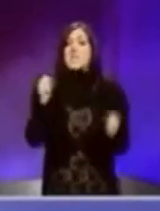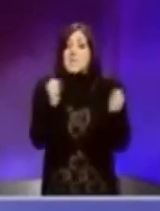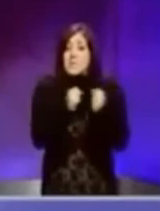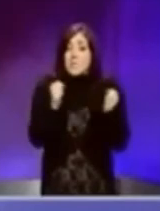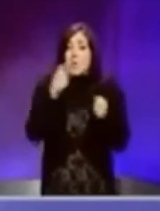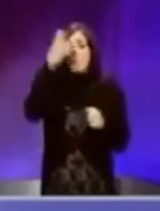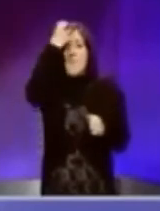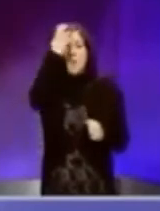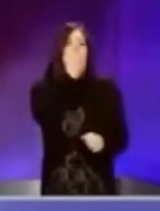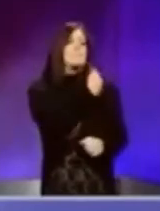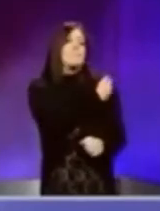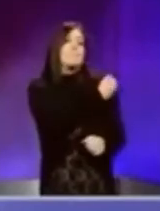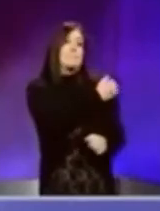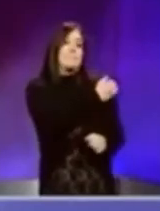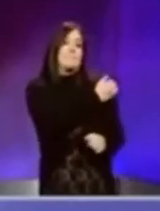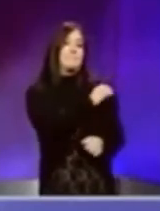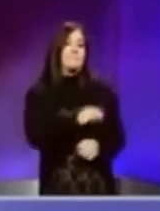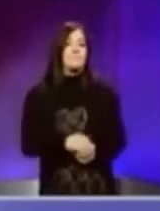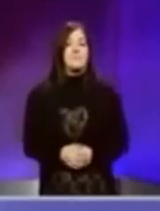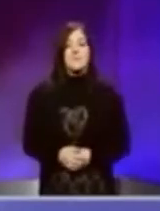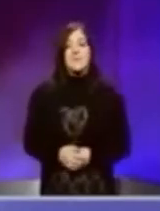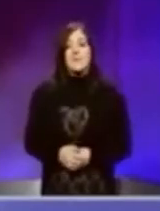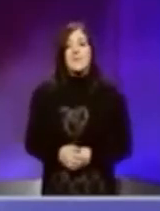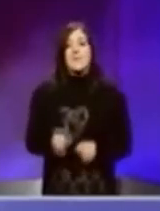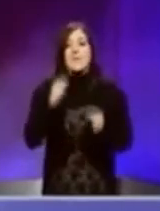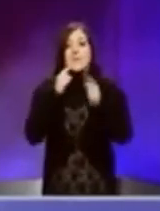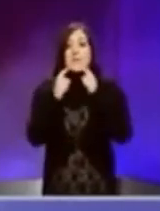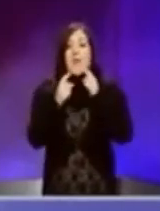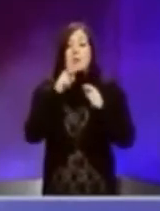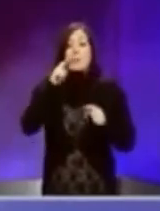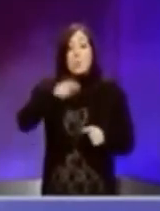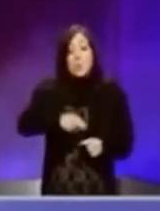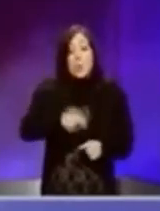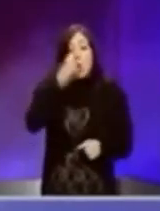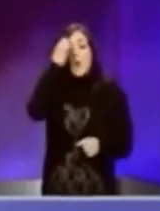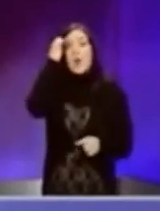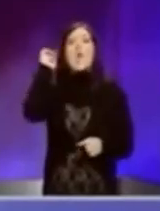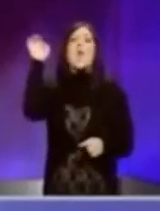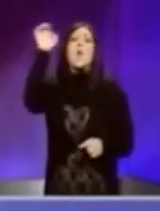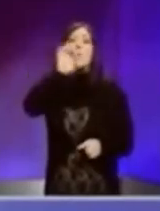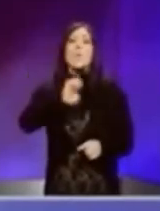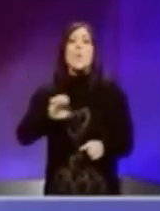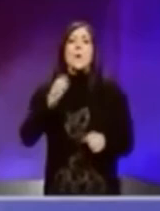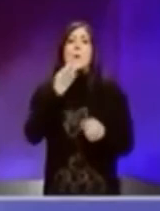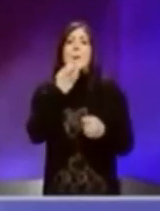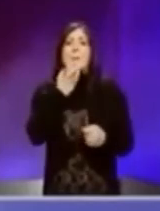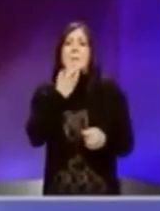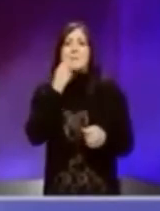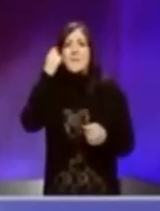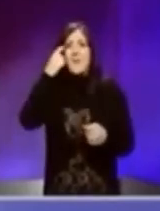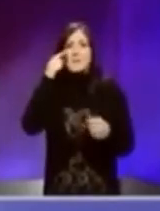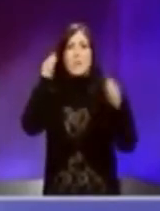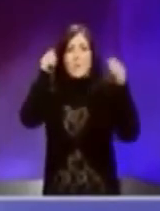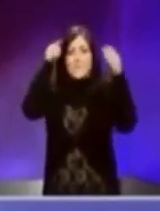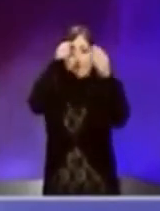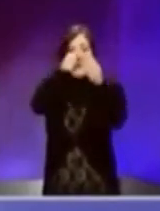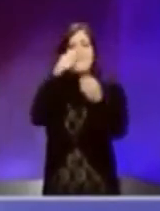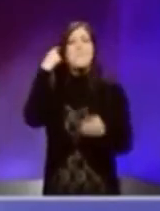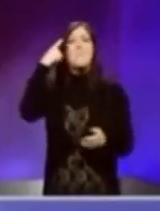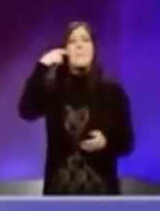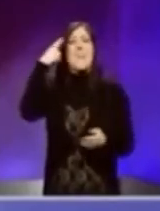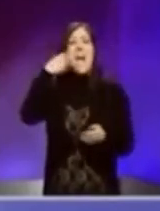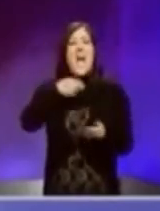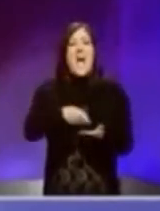qegħdin nitkellmu wkoll dwar l-Unjoni Ewropea meta nitkellmu fuq l-istrateġija tal-iskart ta' Malta li dal-aħħar